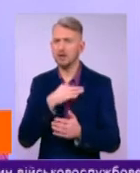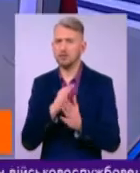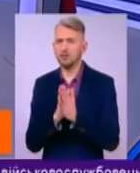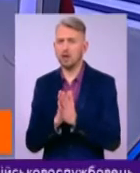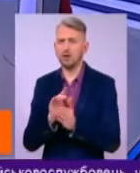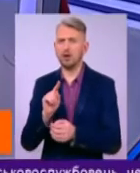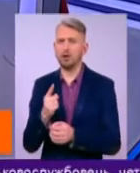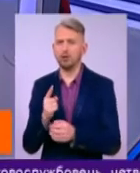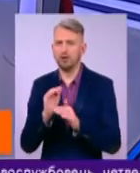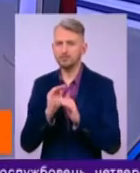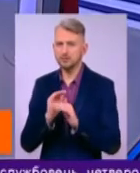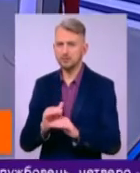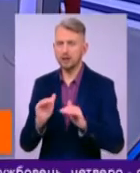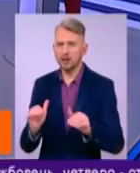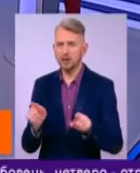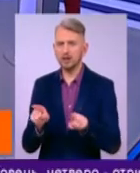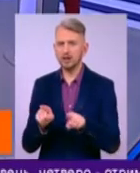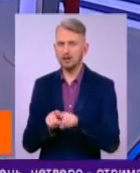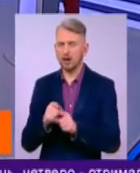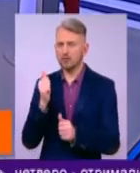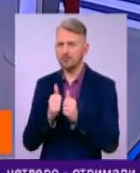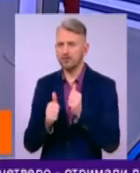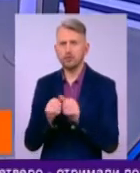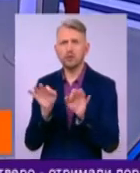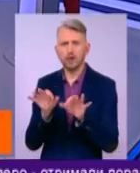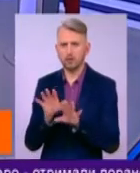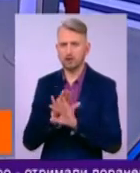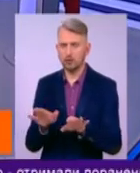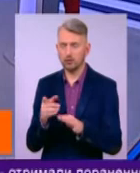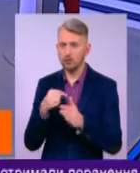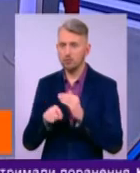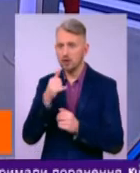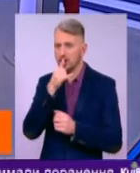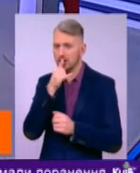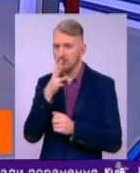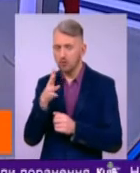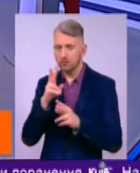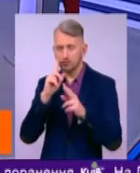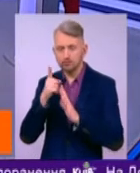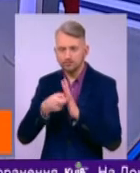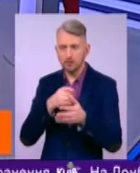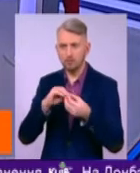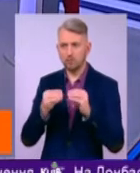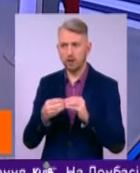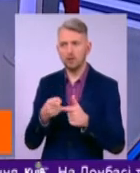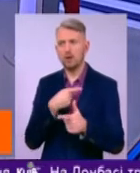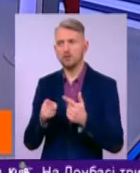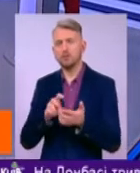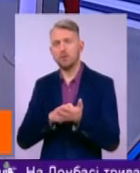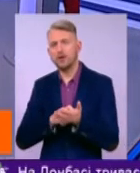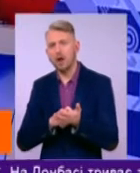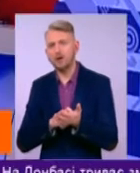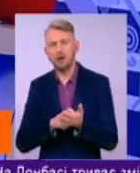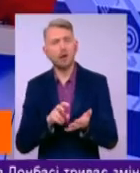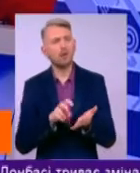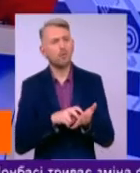чому діти так часто не розказують? Тому що не можуть ідентифікувати проблему? Чи все-таки тому, що бояться